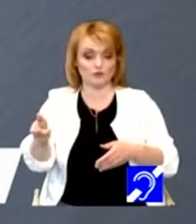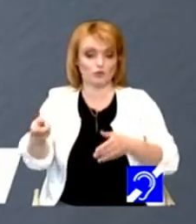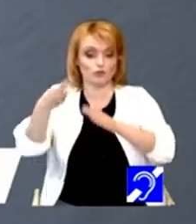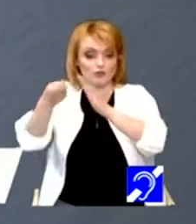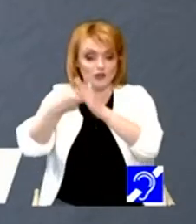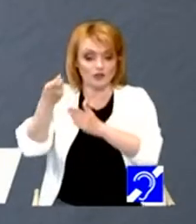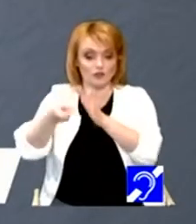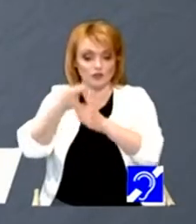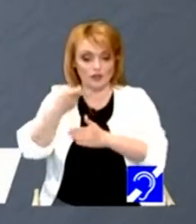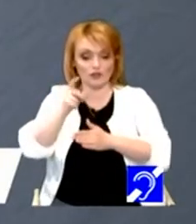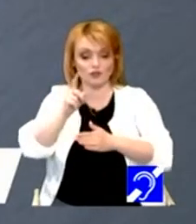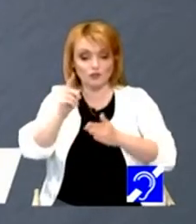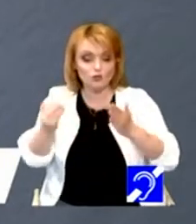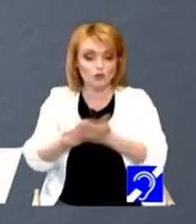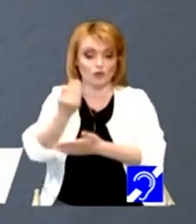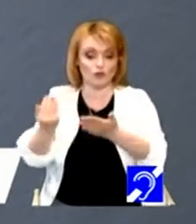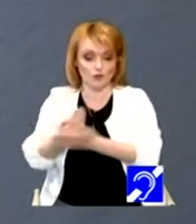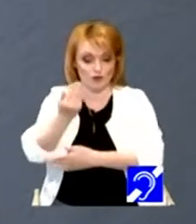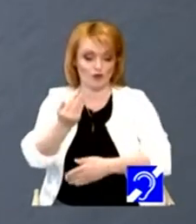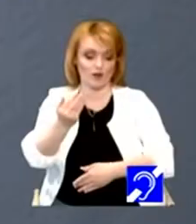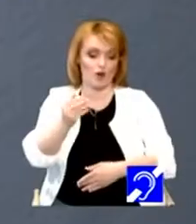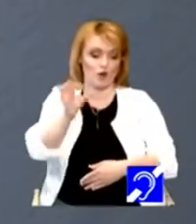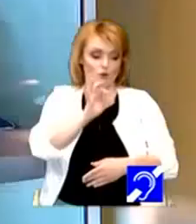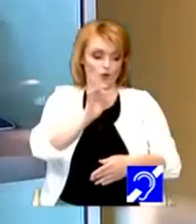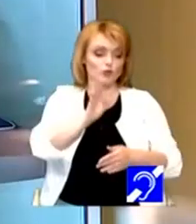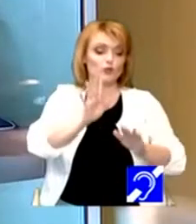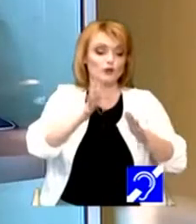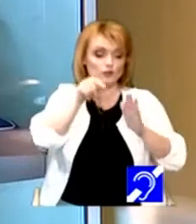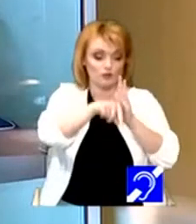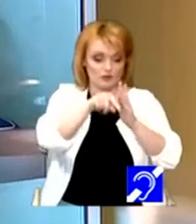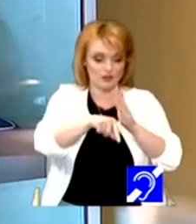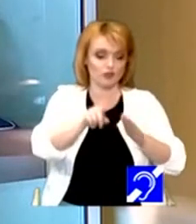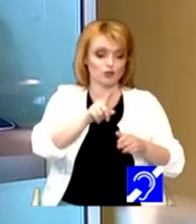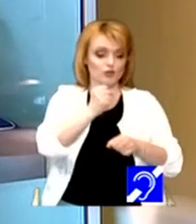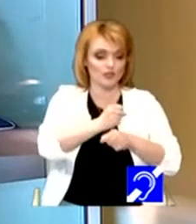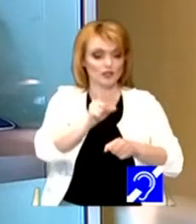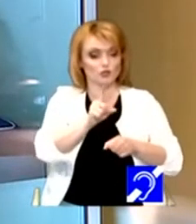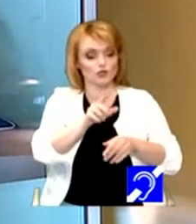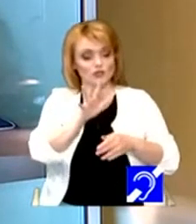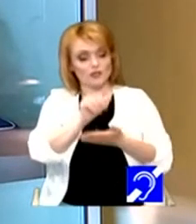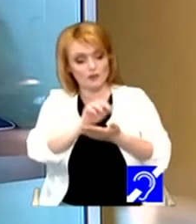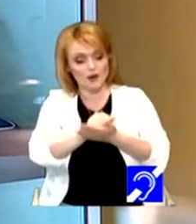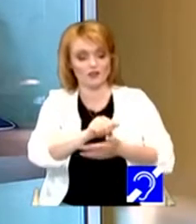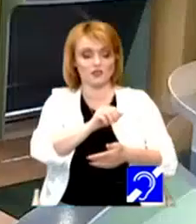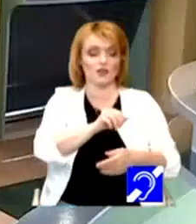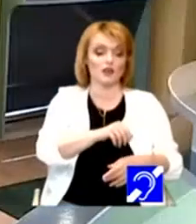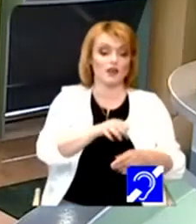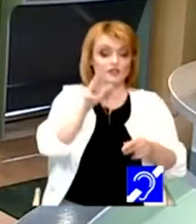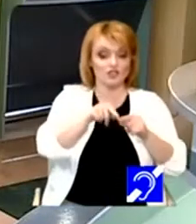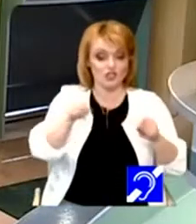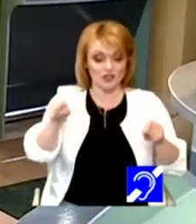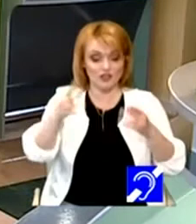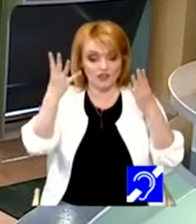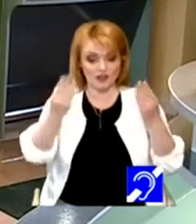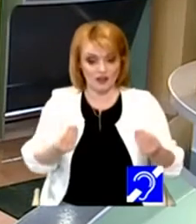vor veni astăzi în vizită despre subiectele financiar-bancare. Potrivit reprezentanților Băncii Naționale, pe parcursul zilei,